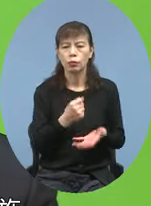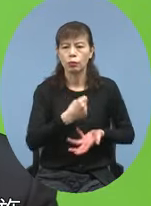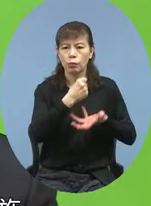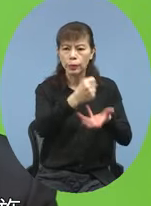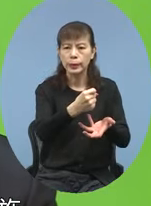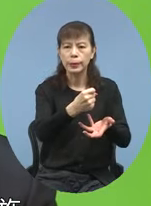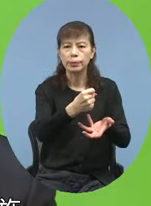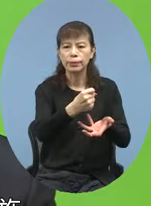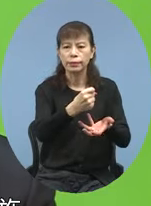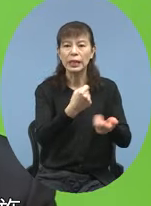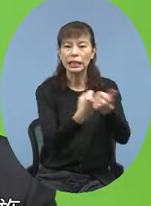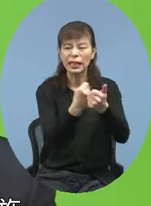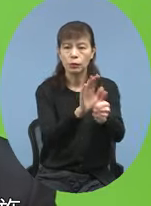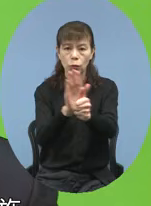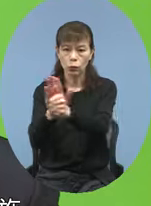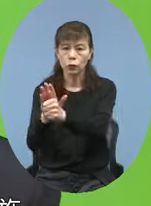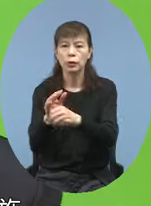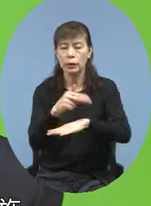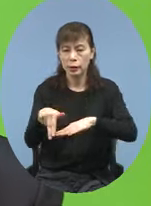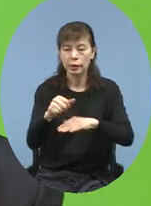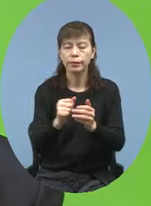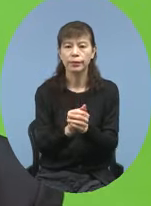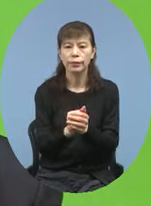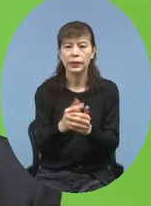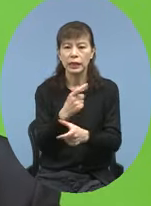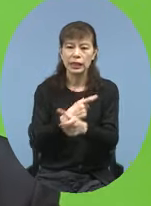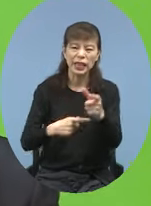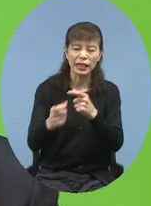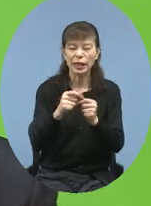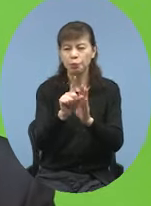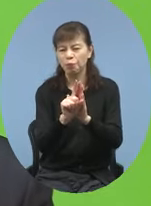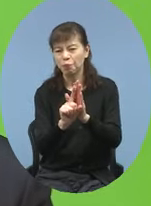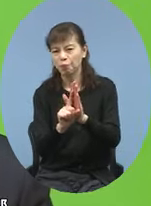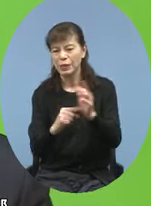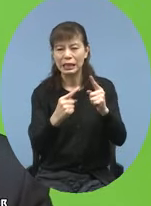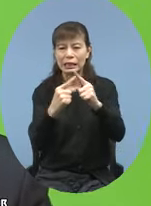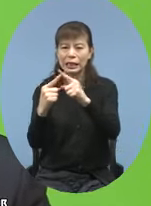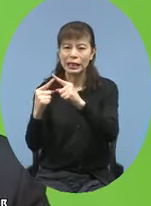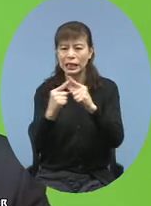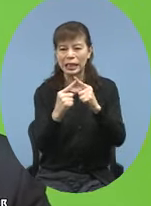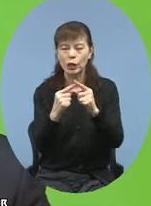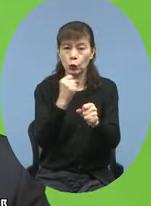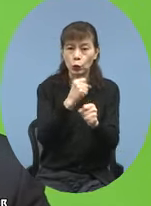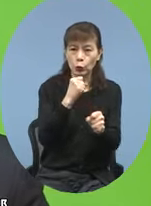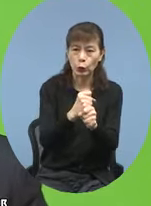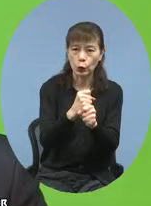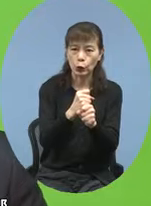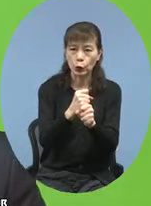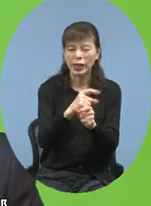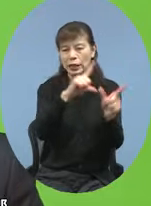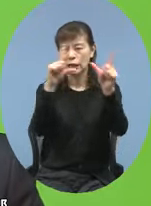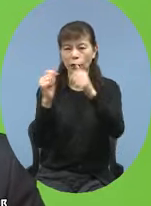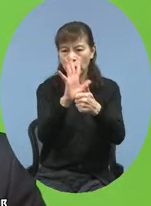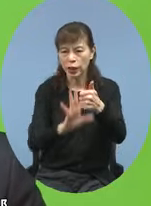的逆周期的支援措施，緩解經濟下行對市民的就業